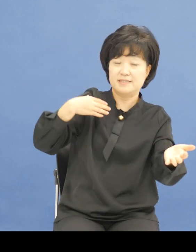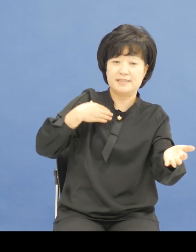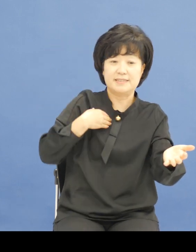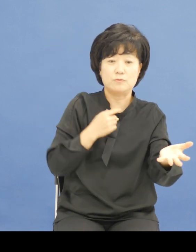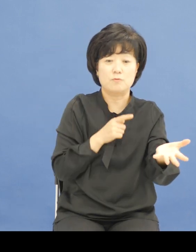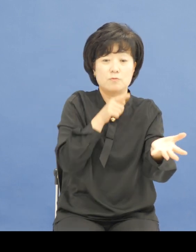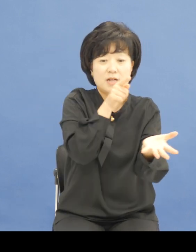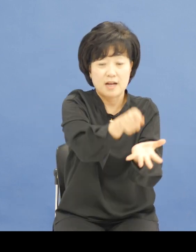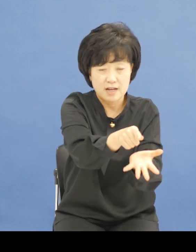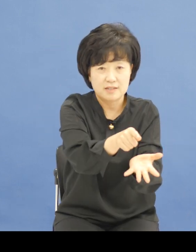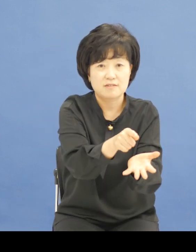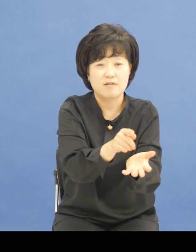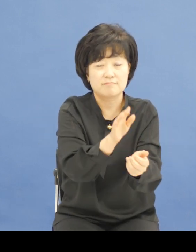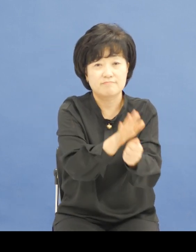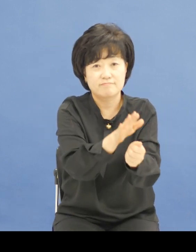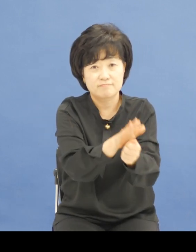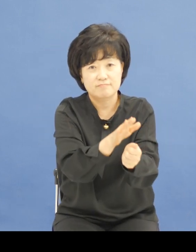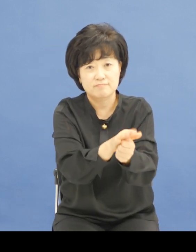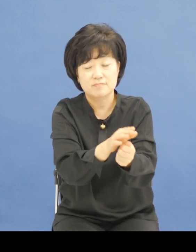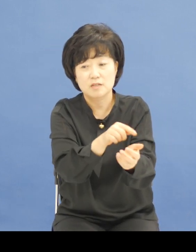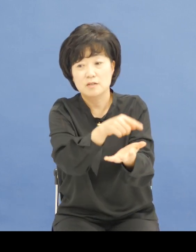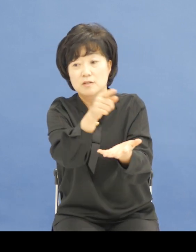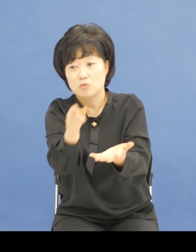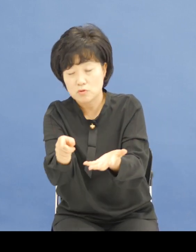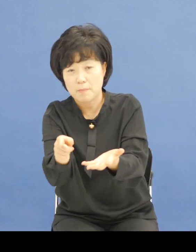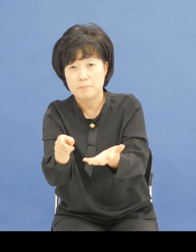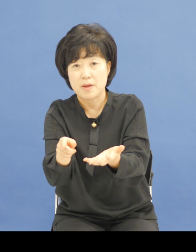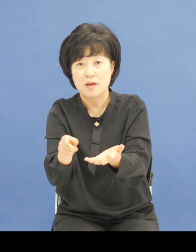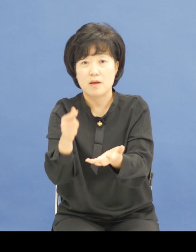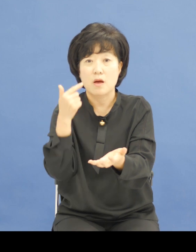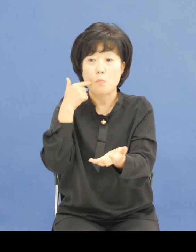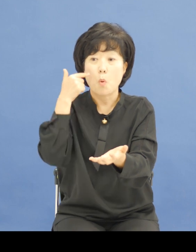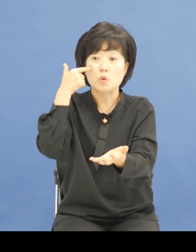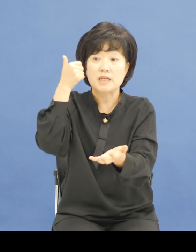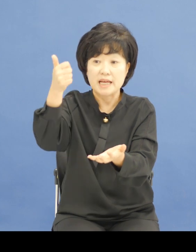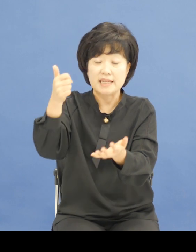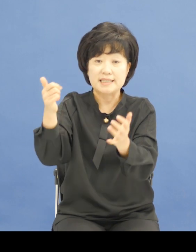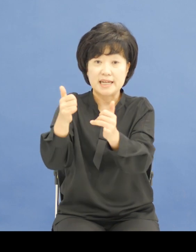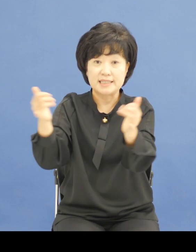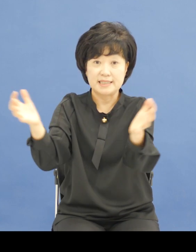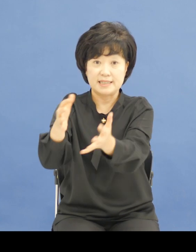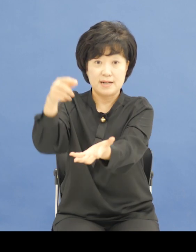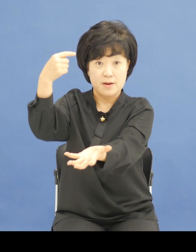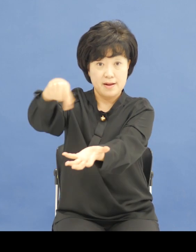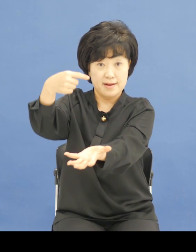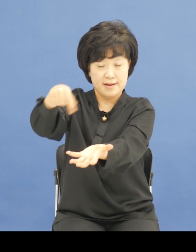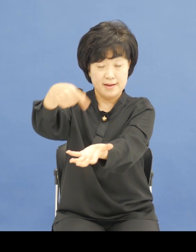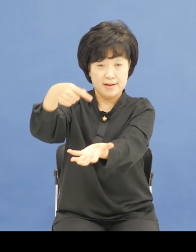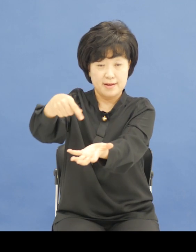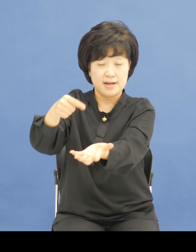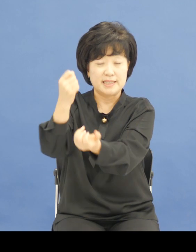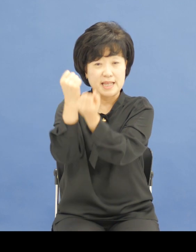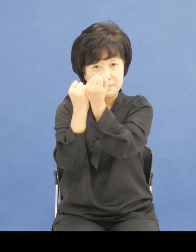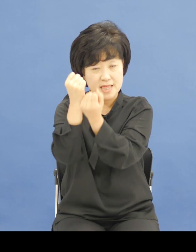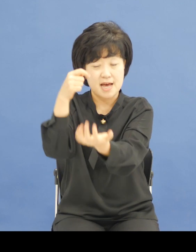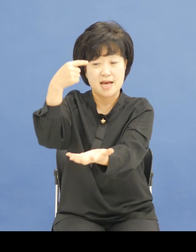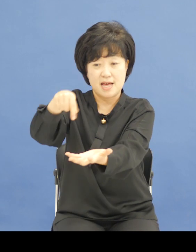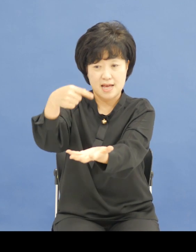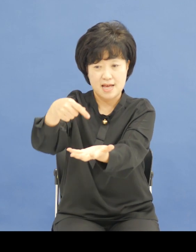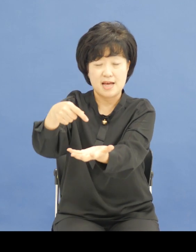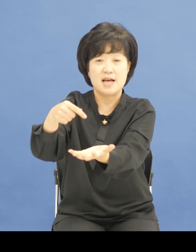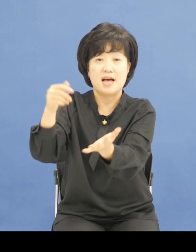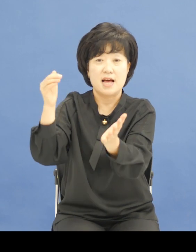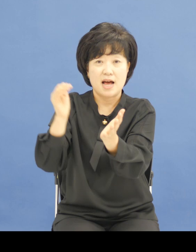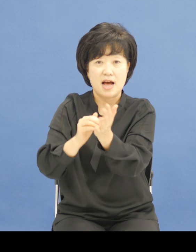곳에 네. 보내서 그 목회자 세미나를 하라고 해서 목회자를 대상으로 세미나하고